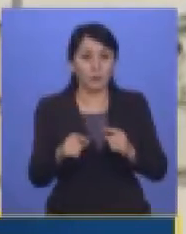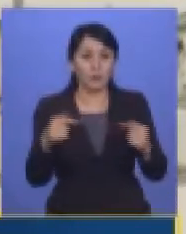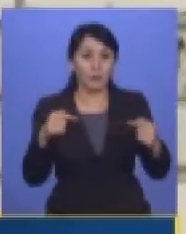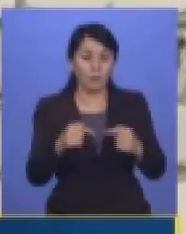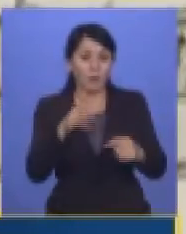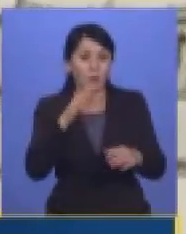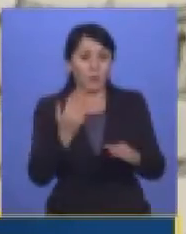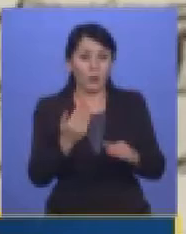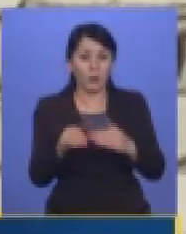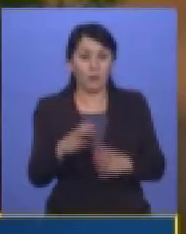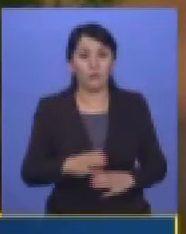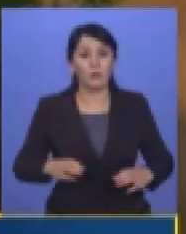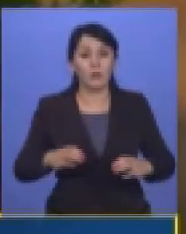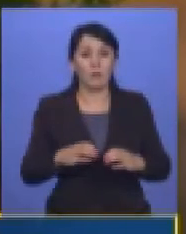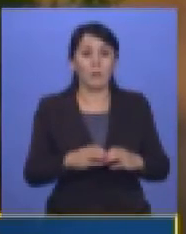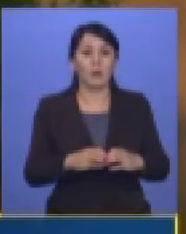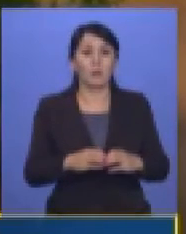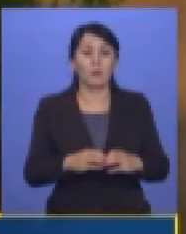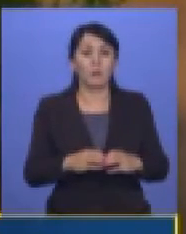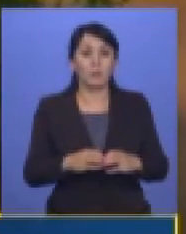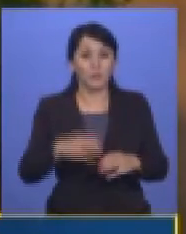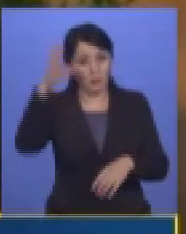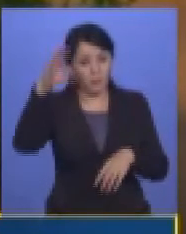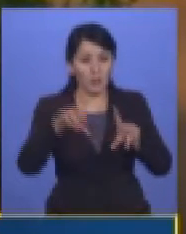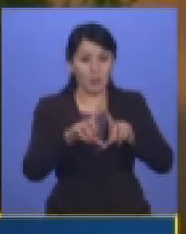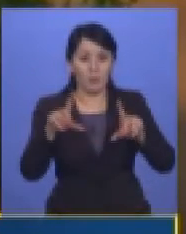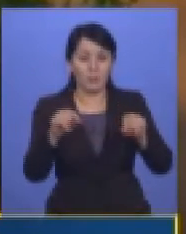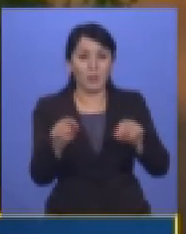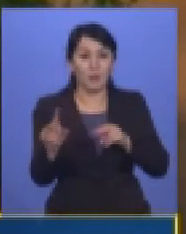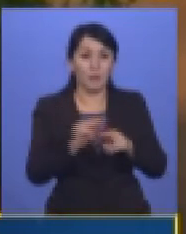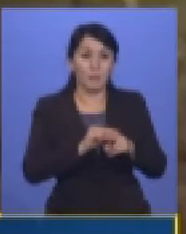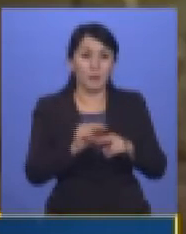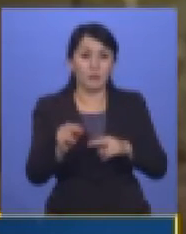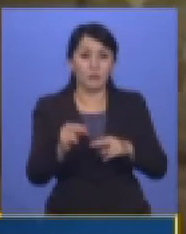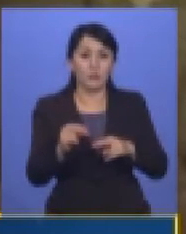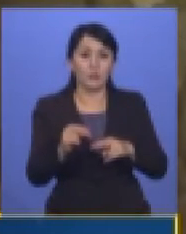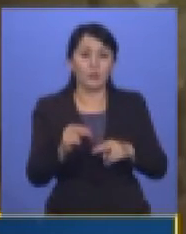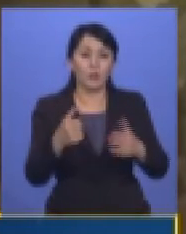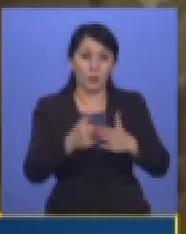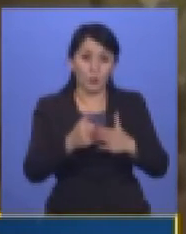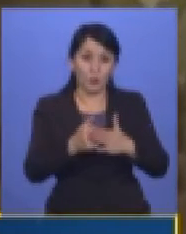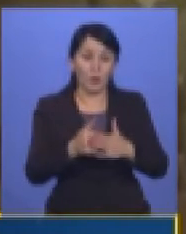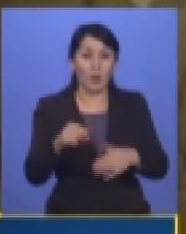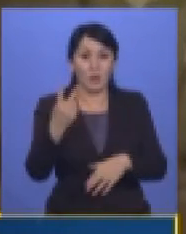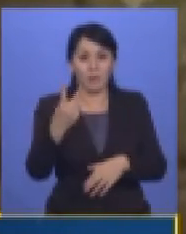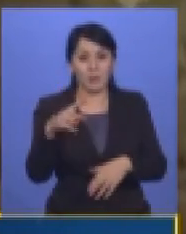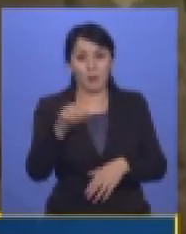абзал. Сондықтан жауапты ведомство өкілдері барлық білім беру нысандарындағы жөндеу жұмыстарын тамыздың 25-не